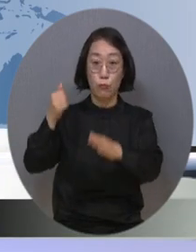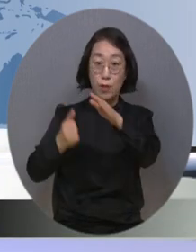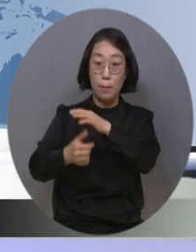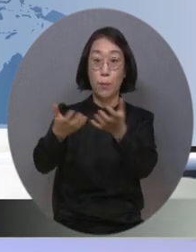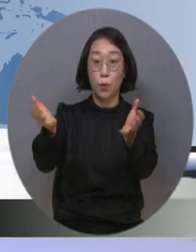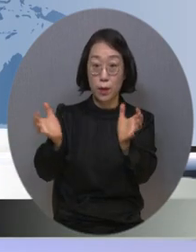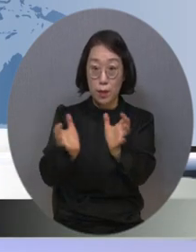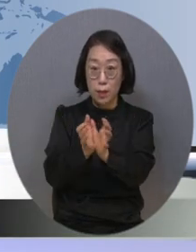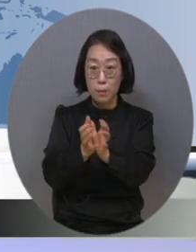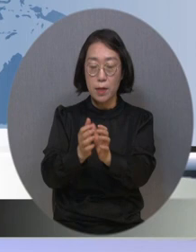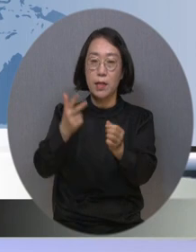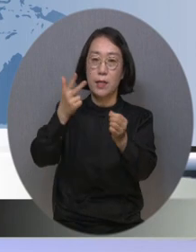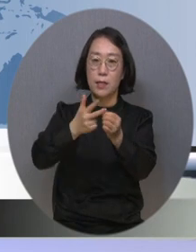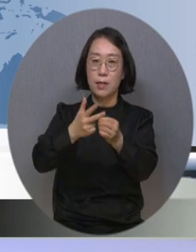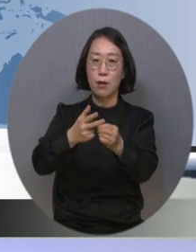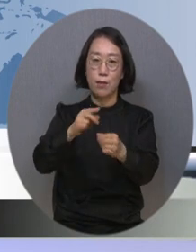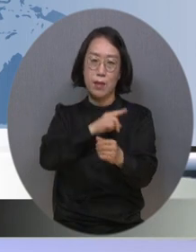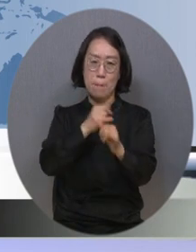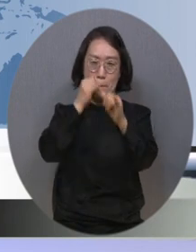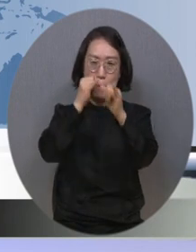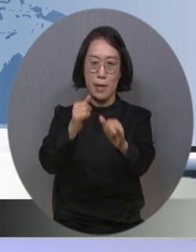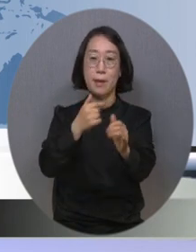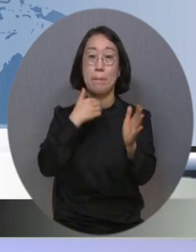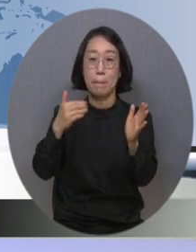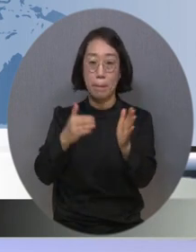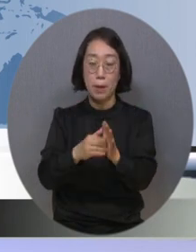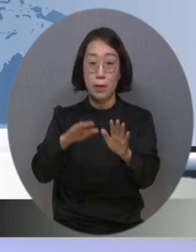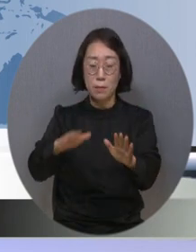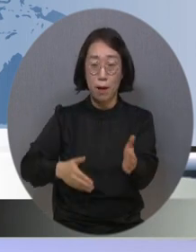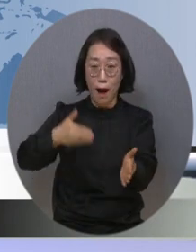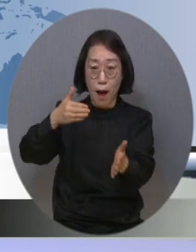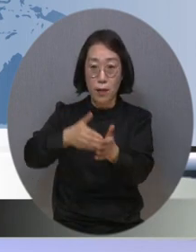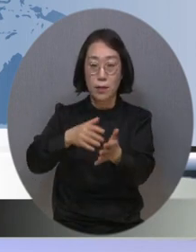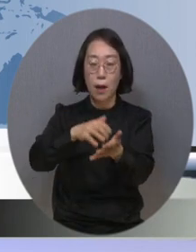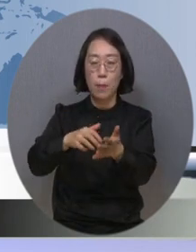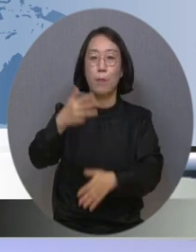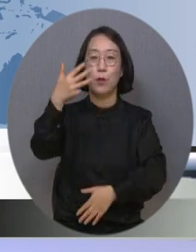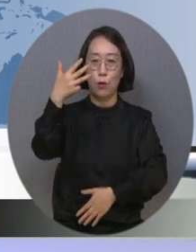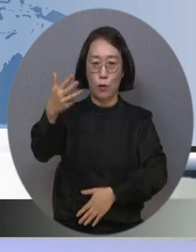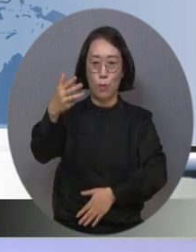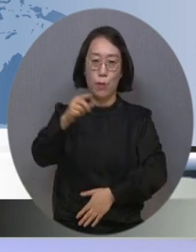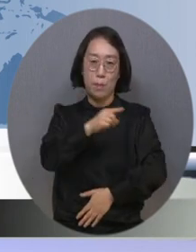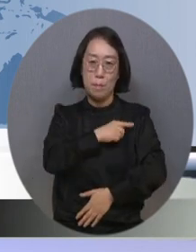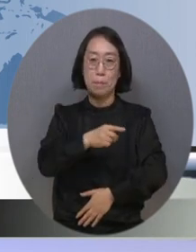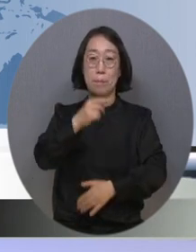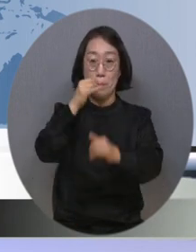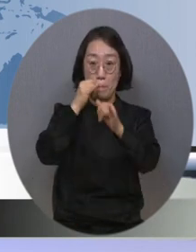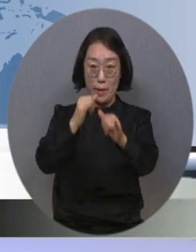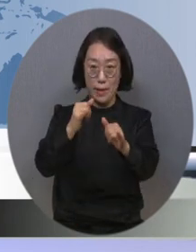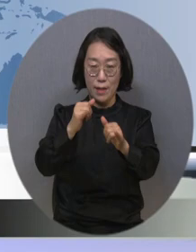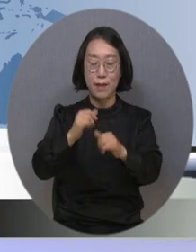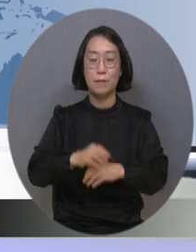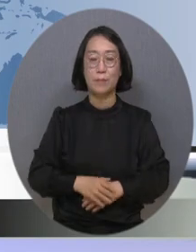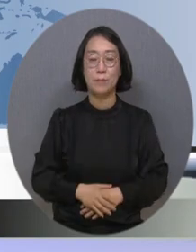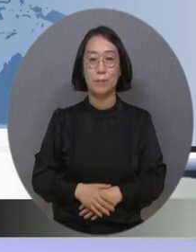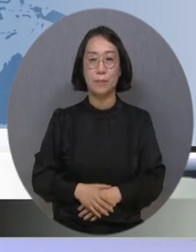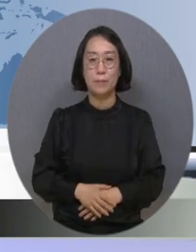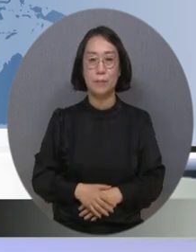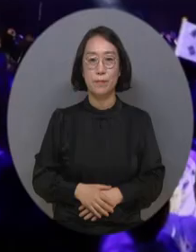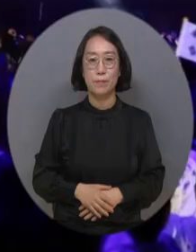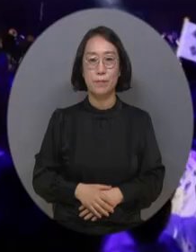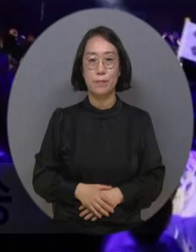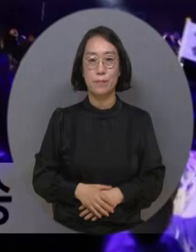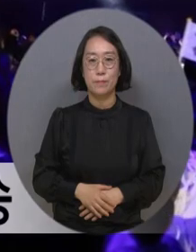국가대표 선수단이 7연패를 달성했습니다 벌써 8번째 종합 우승인데요 대회 소식 전해드립니다